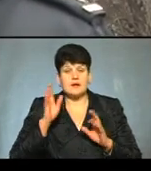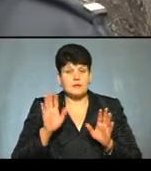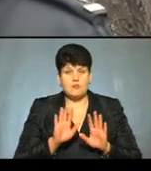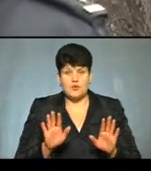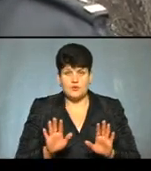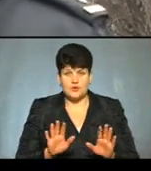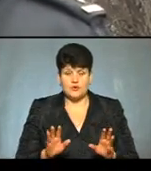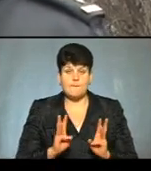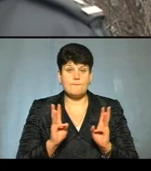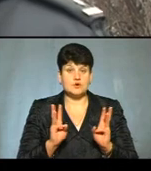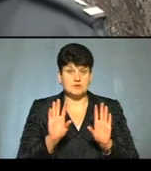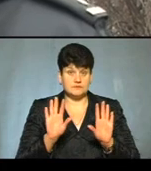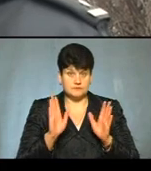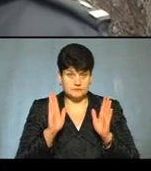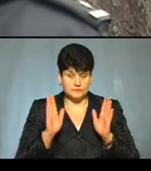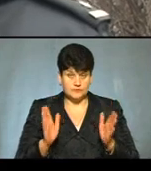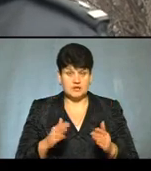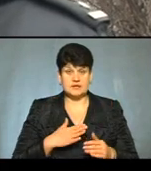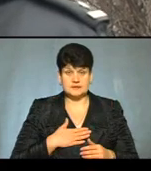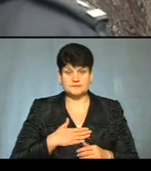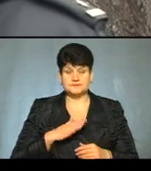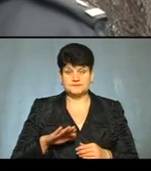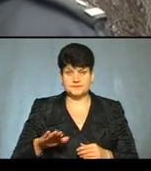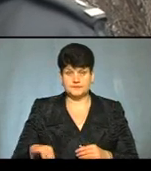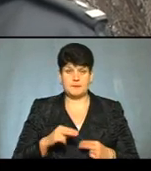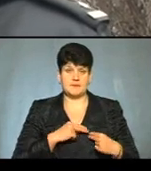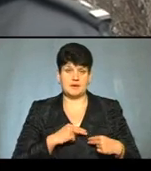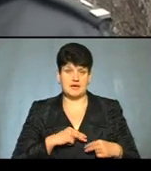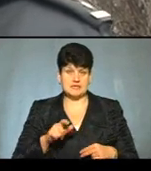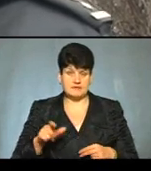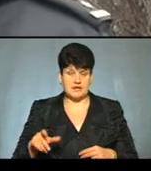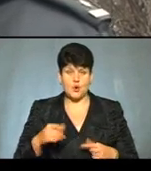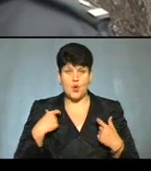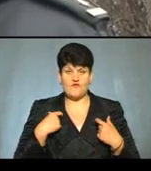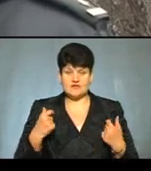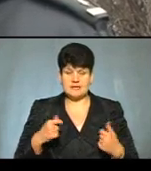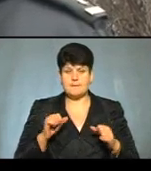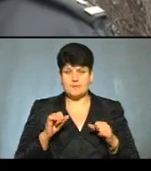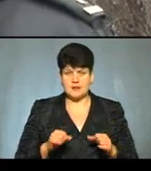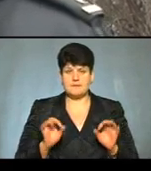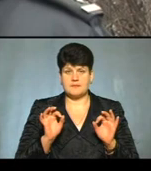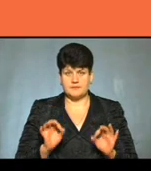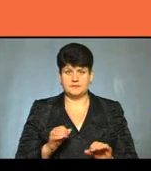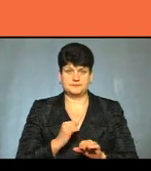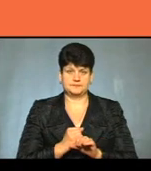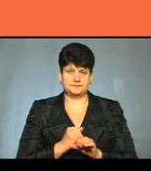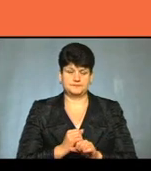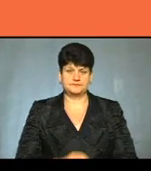Бог, пожежі, наші курсанти, працівники, офіцери могли правильно